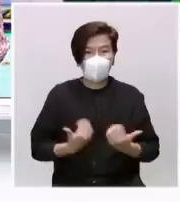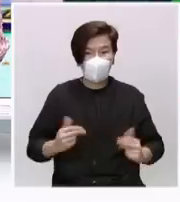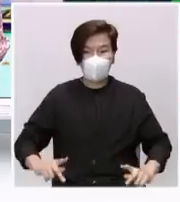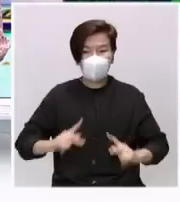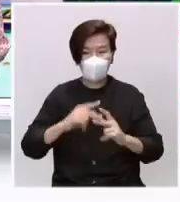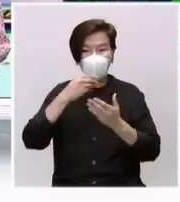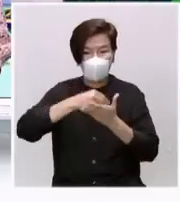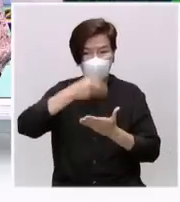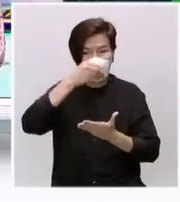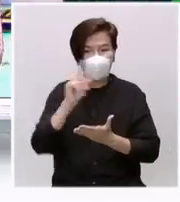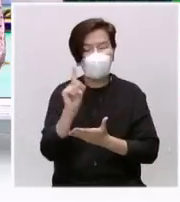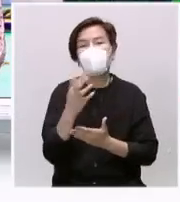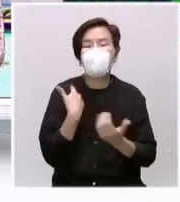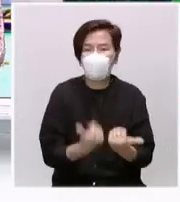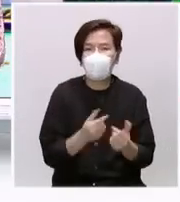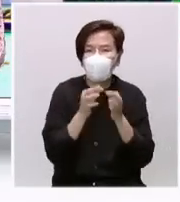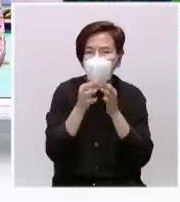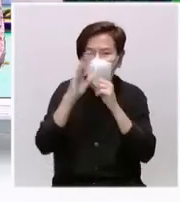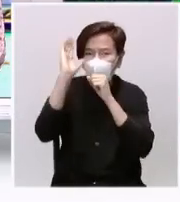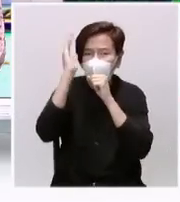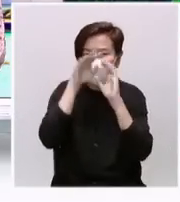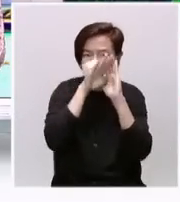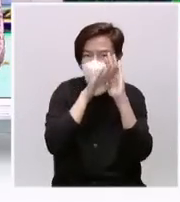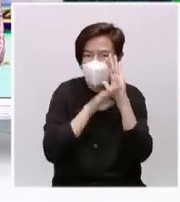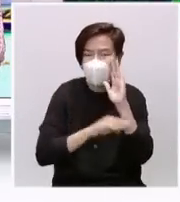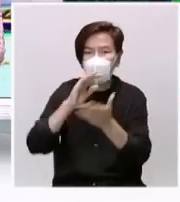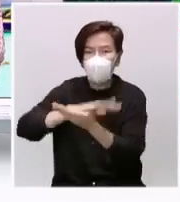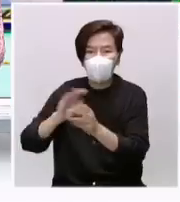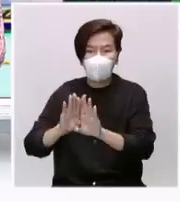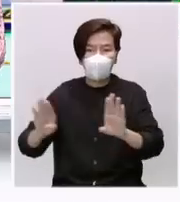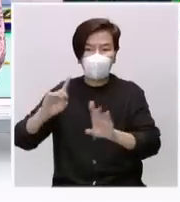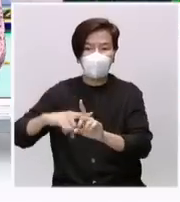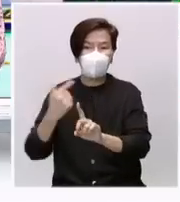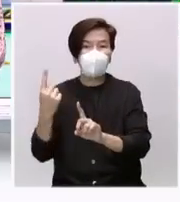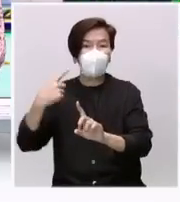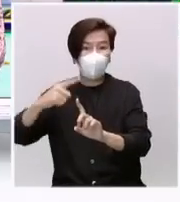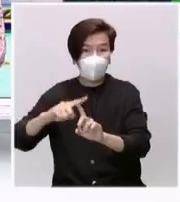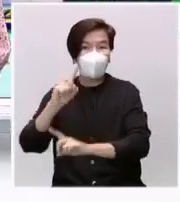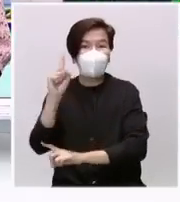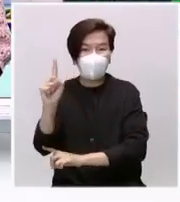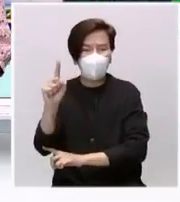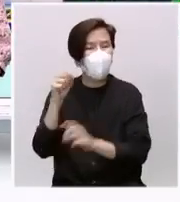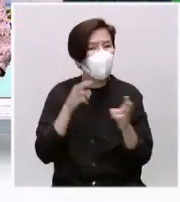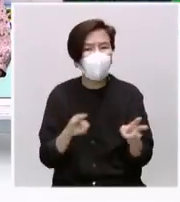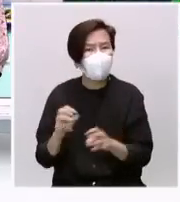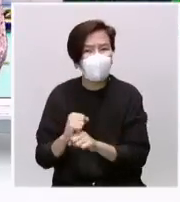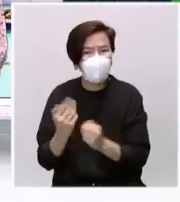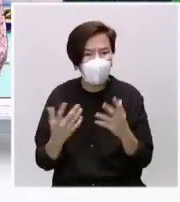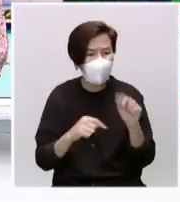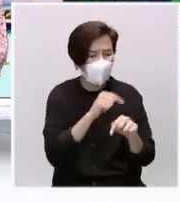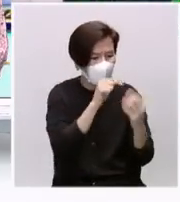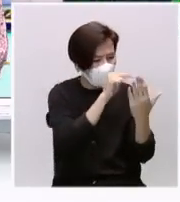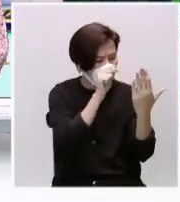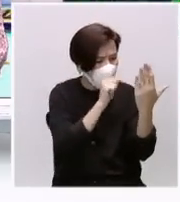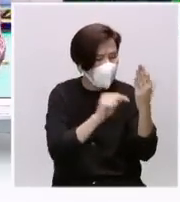กระทรวงศึกษาธิการเตรียมที่จะชี้แจงรายละเอียดนะครับเรื่องของการเปิดเทอมครับ1พฤศจิกายนนี้จะเปิดอย่างไรพื้นที่ไหนเปิดได้บ้างแล้วก็